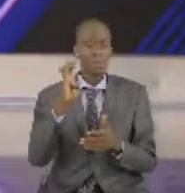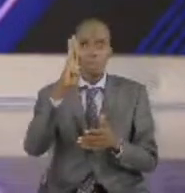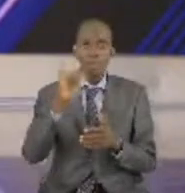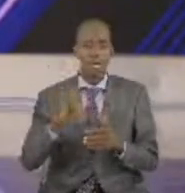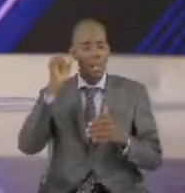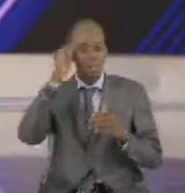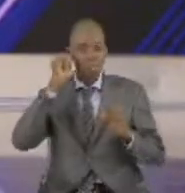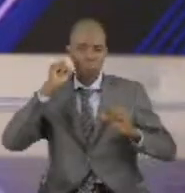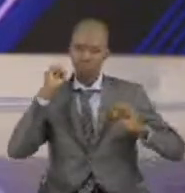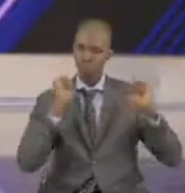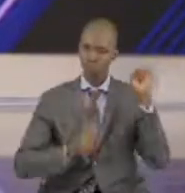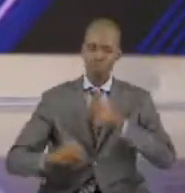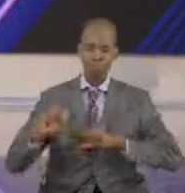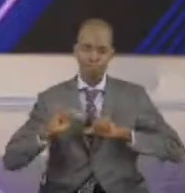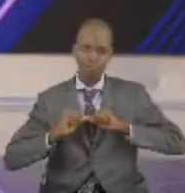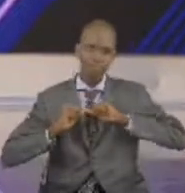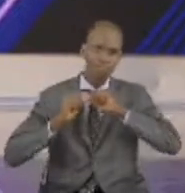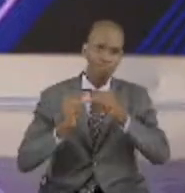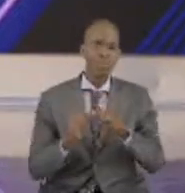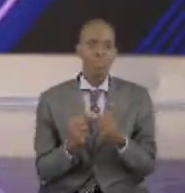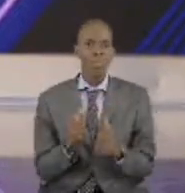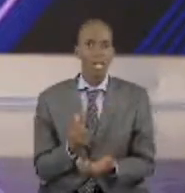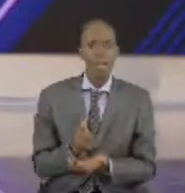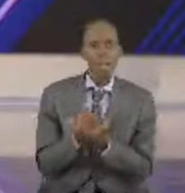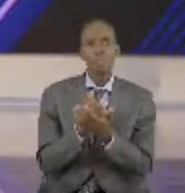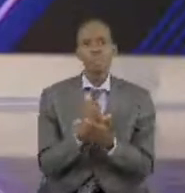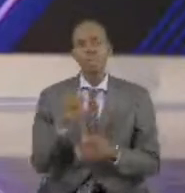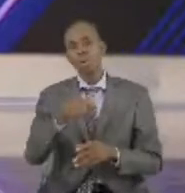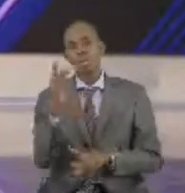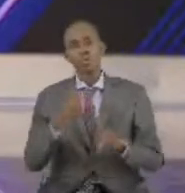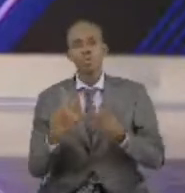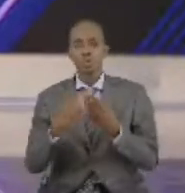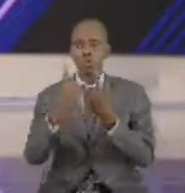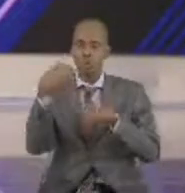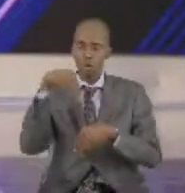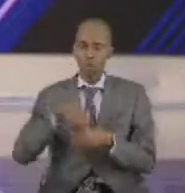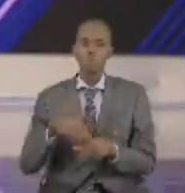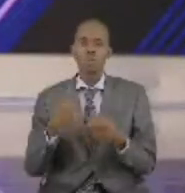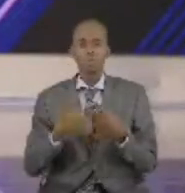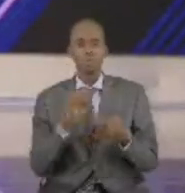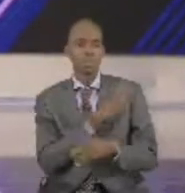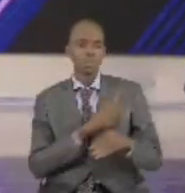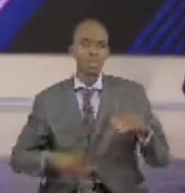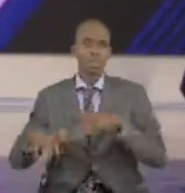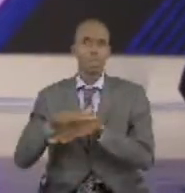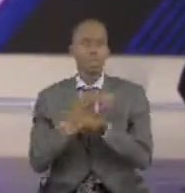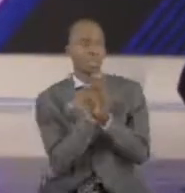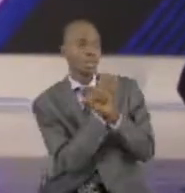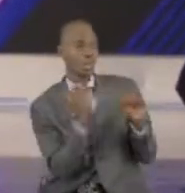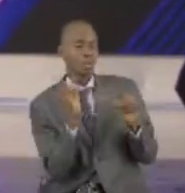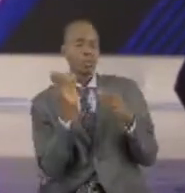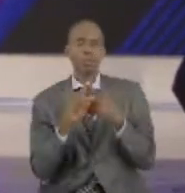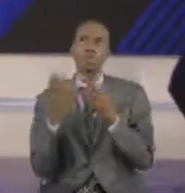par son oeuvre et puisse amener d'autres personnes dans le royaume a sauvé pour sauver possible pour